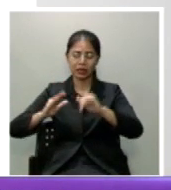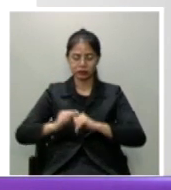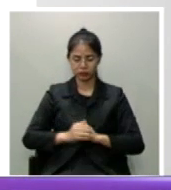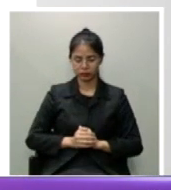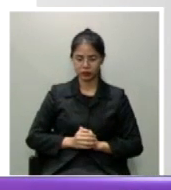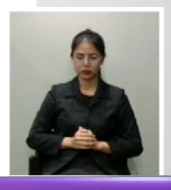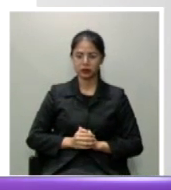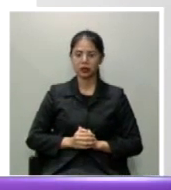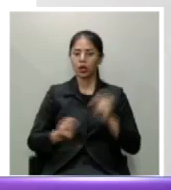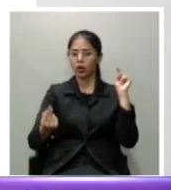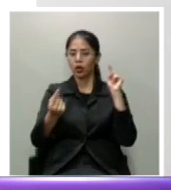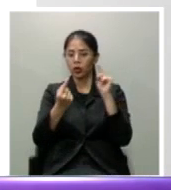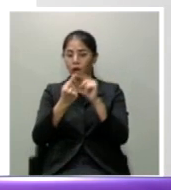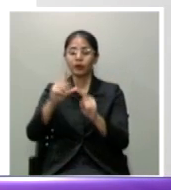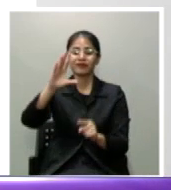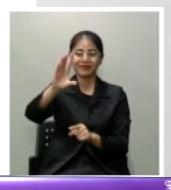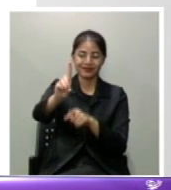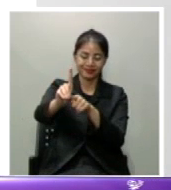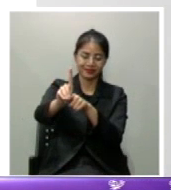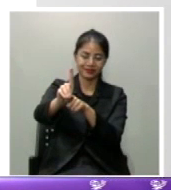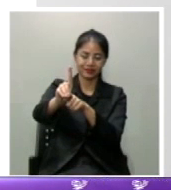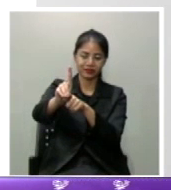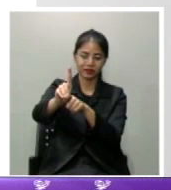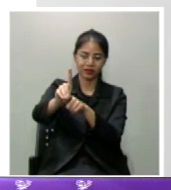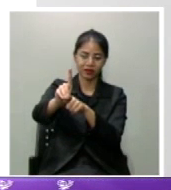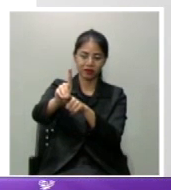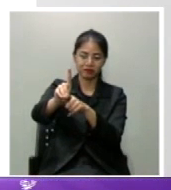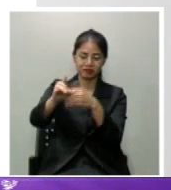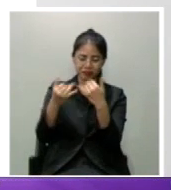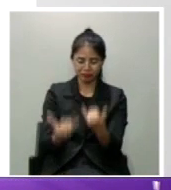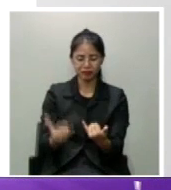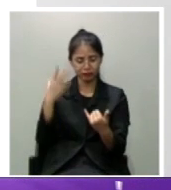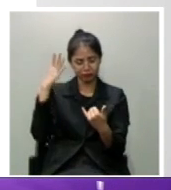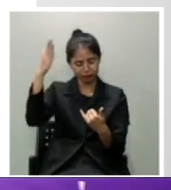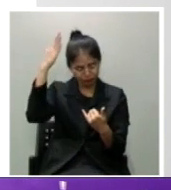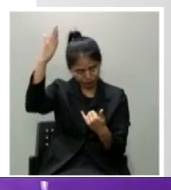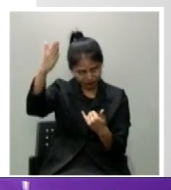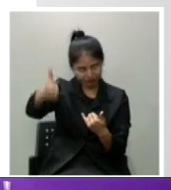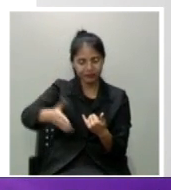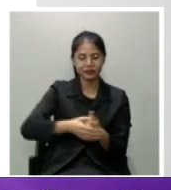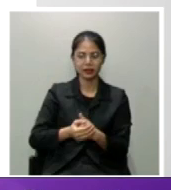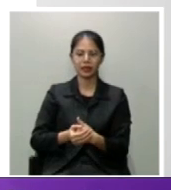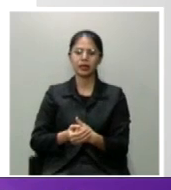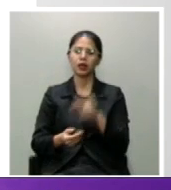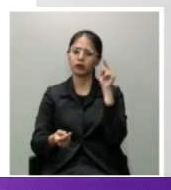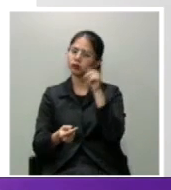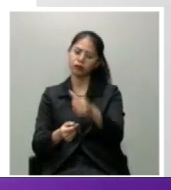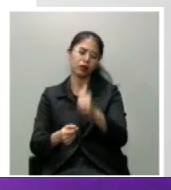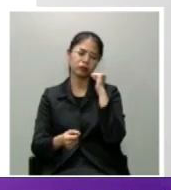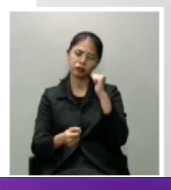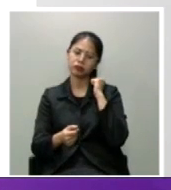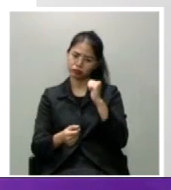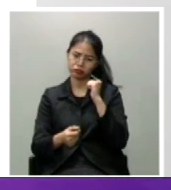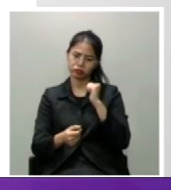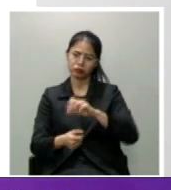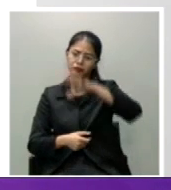กิจโซน B วันโน้ตวันนี้พรุ่งนี้และต่อไปก็ยังจะเป็นอย่างเดิมคือเป็น